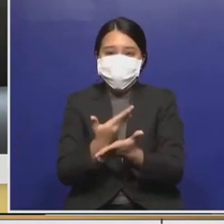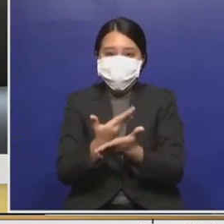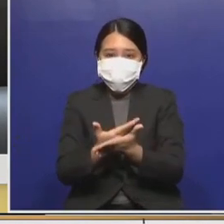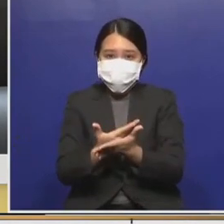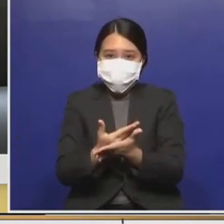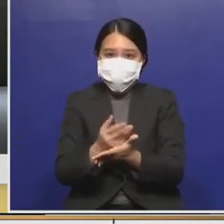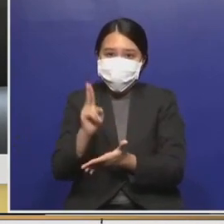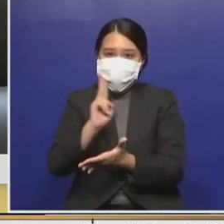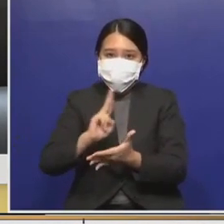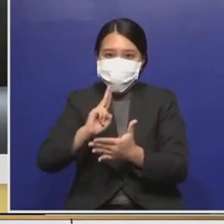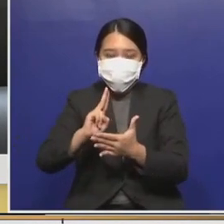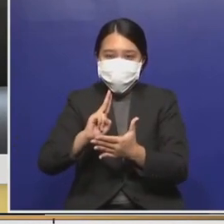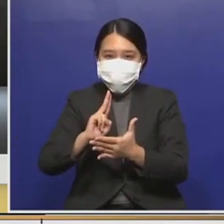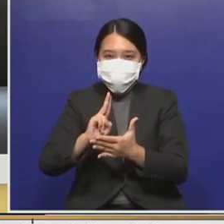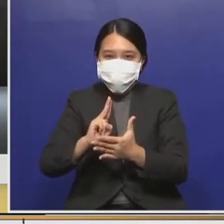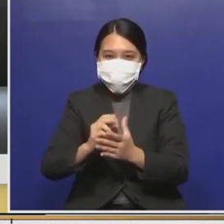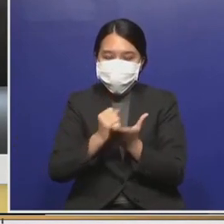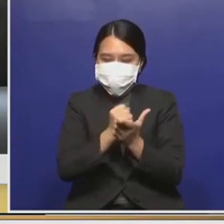กี่ล้านล้าน